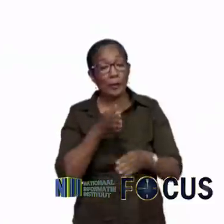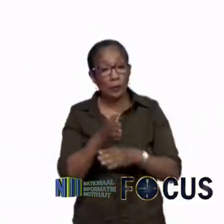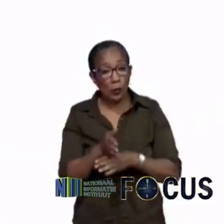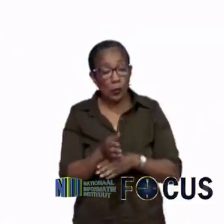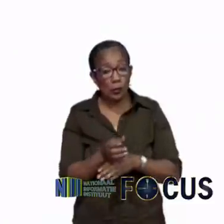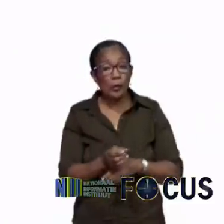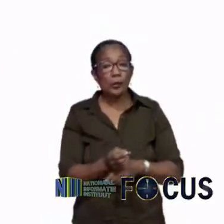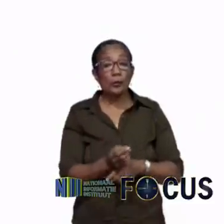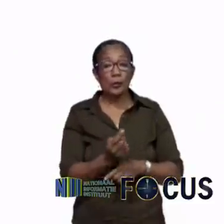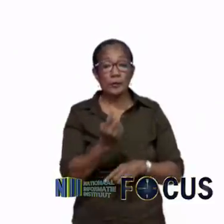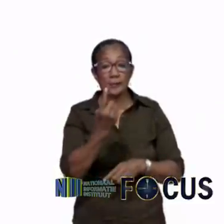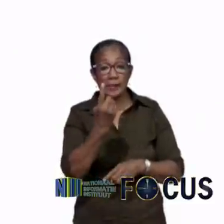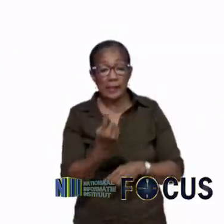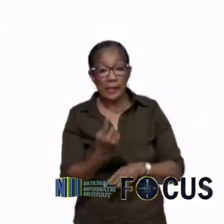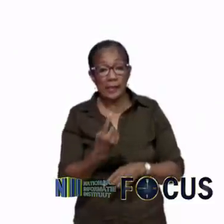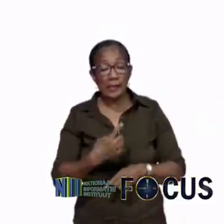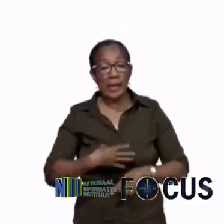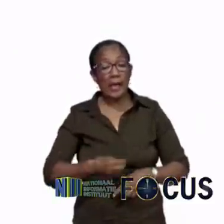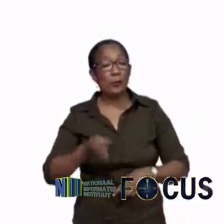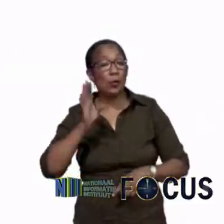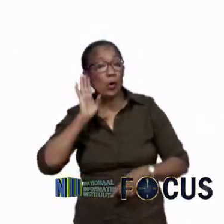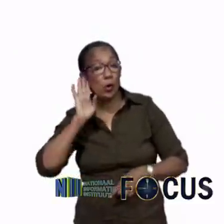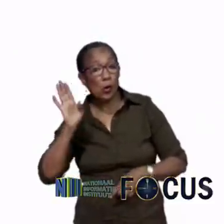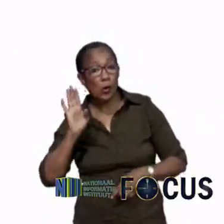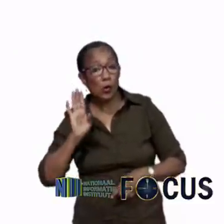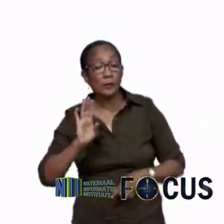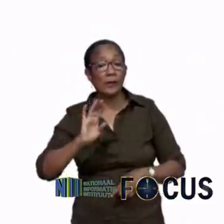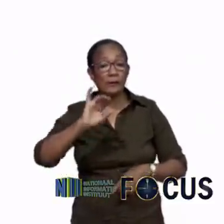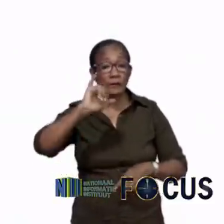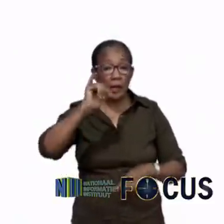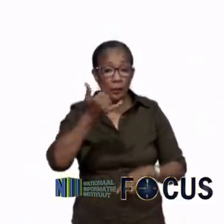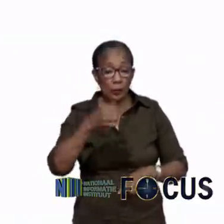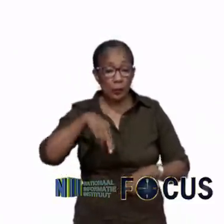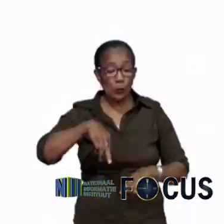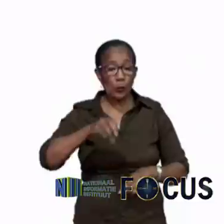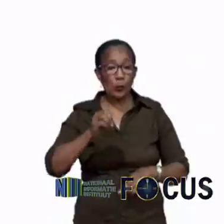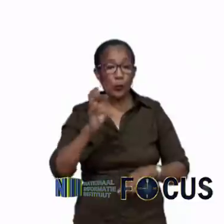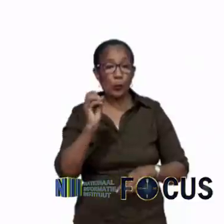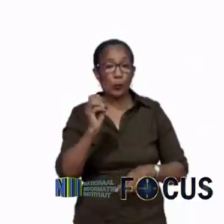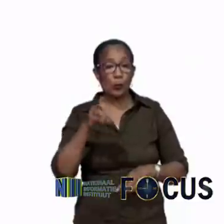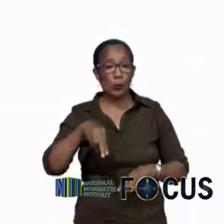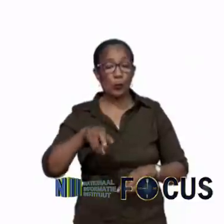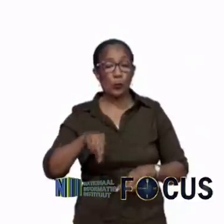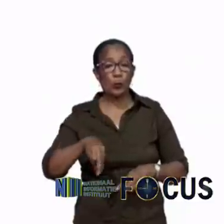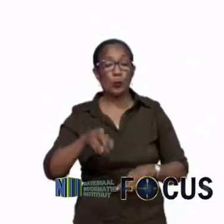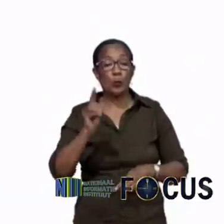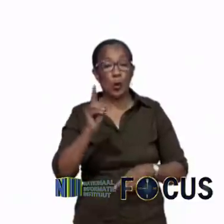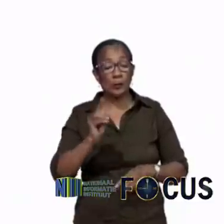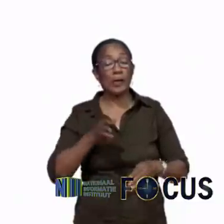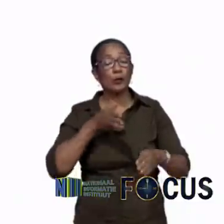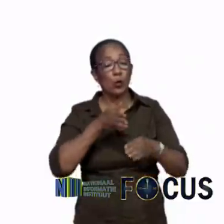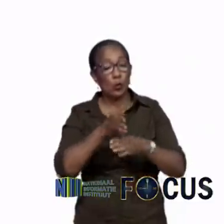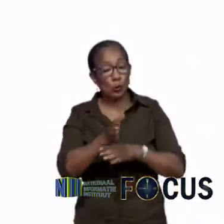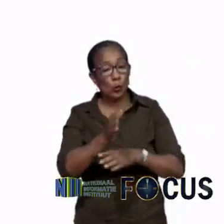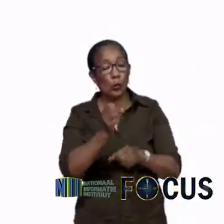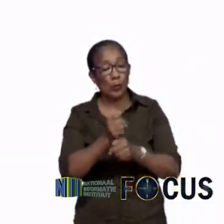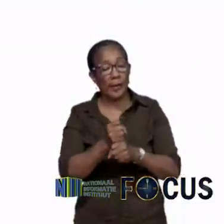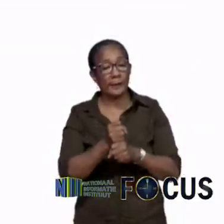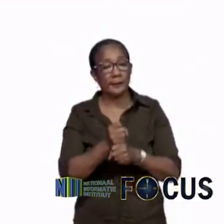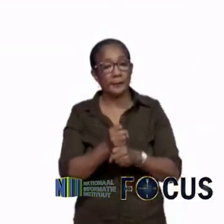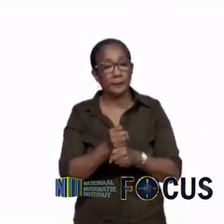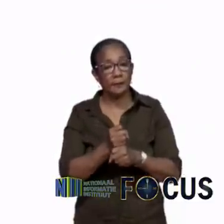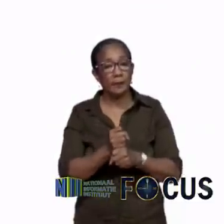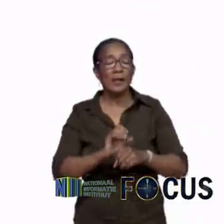dus a wang sa umbejerek ba voor Newmont egodoro normaal. En sa umusap ook